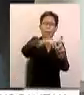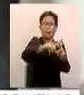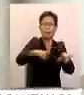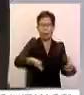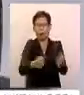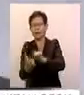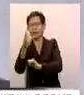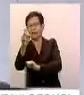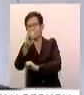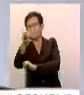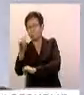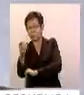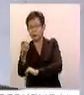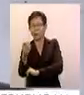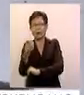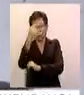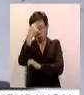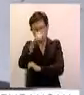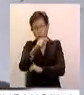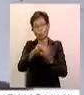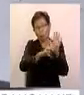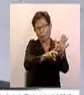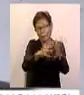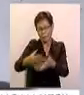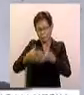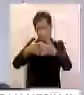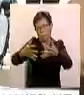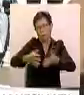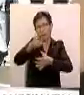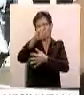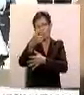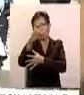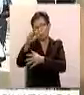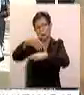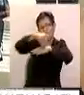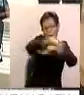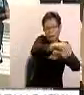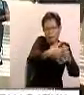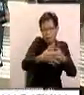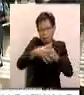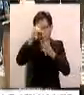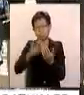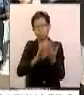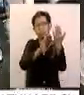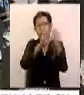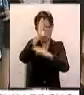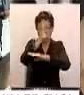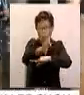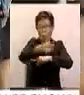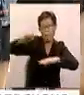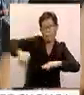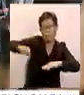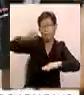dibuat oleh Jabatan Peguam Negara bagi pihak kerajaan Amerika yang mahu Roger Ng dihantar balik ke Amerika untuk berdepan pertuduhan di